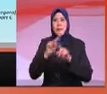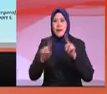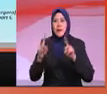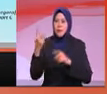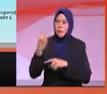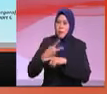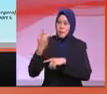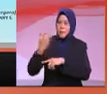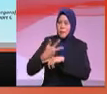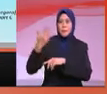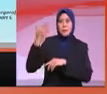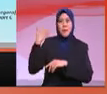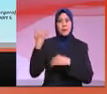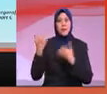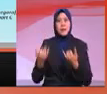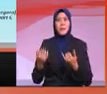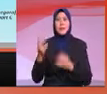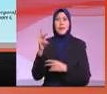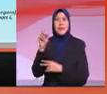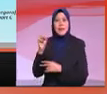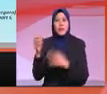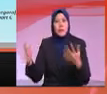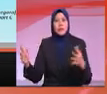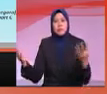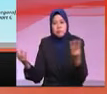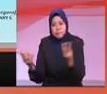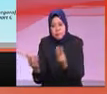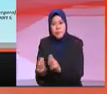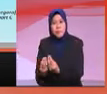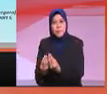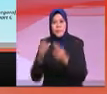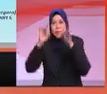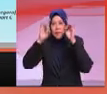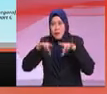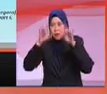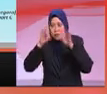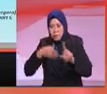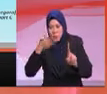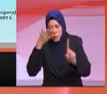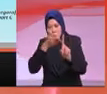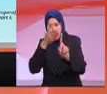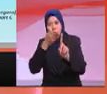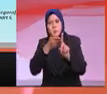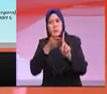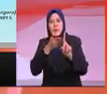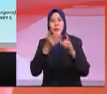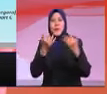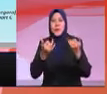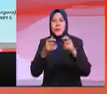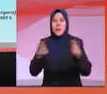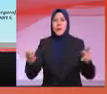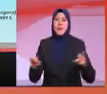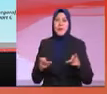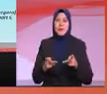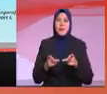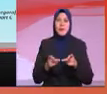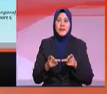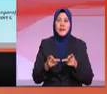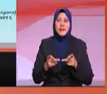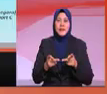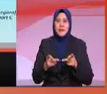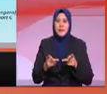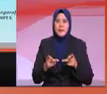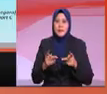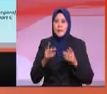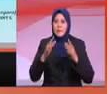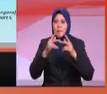2-3 hari yang lepas kita nampak kes pun dah berkurangan, iaitu kita menjalankan saringan tertumpu, iaitu di